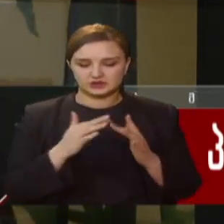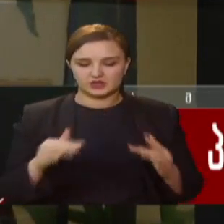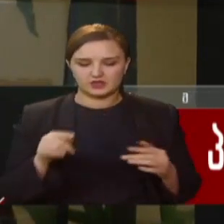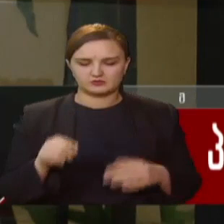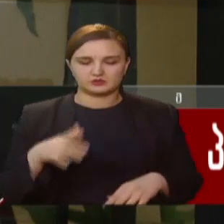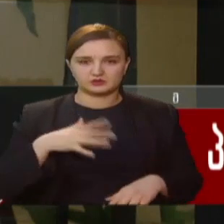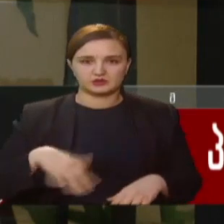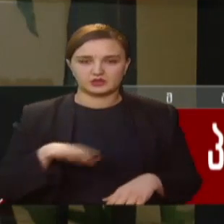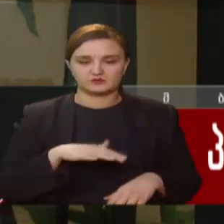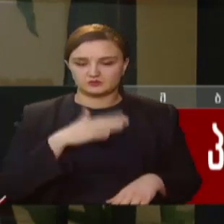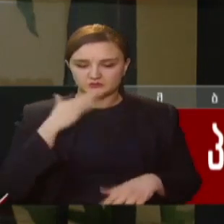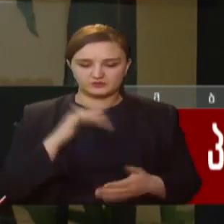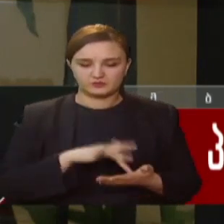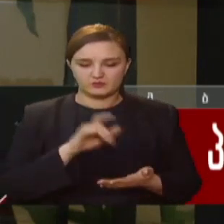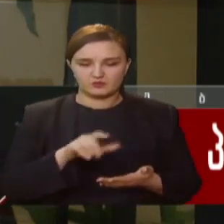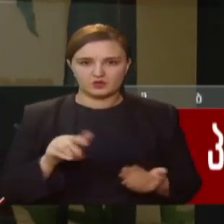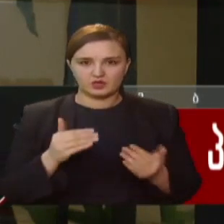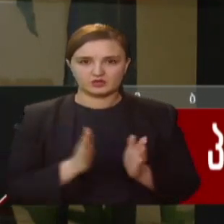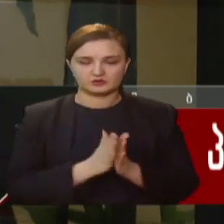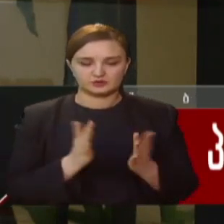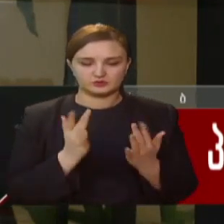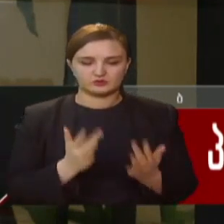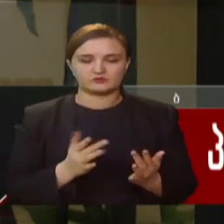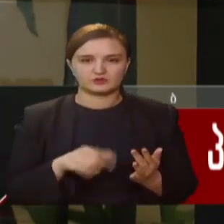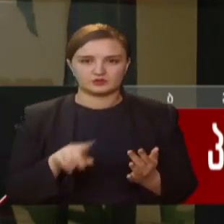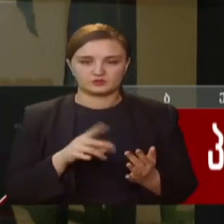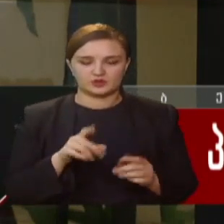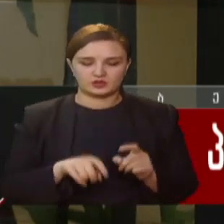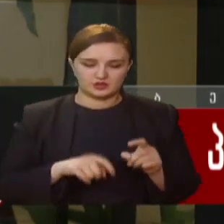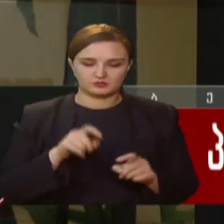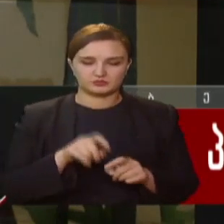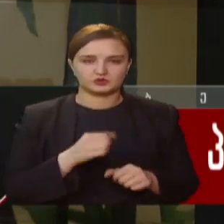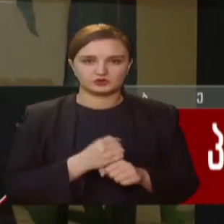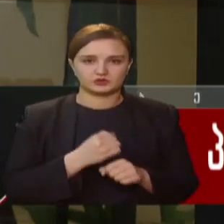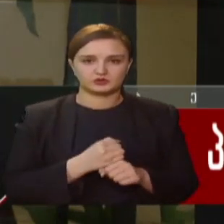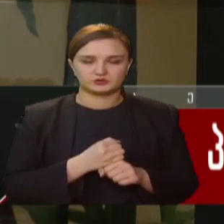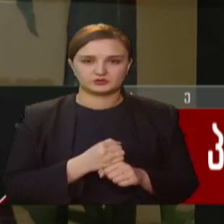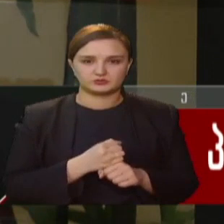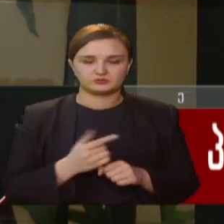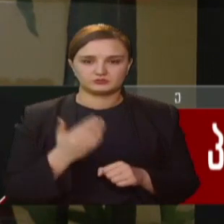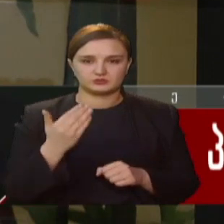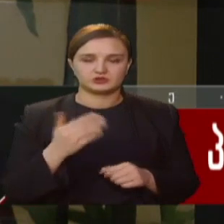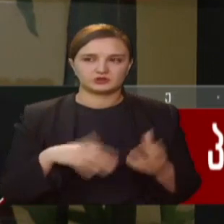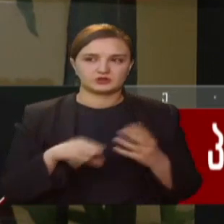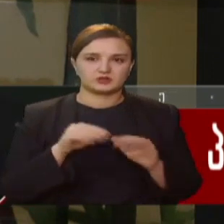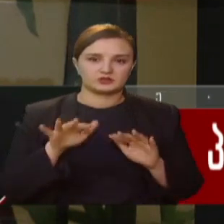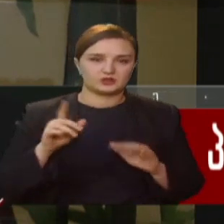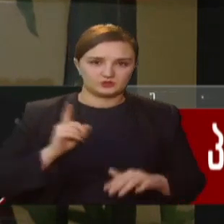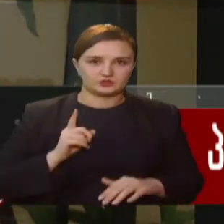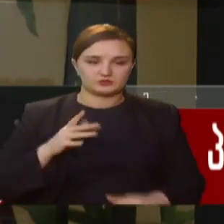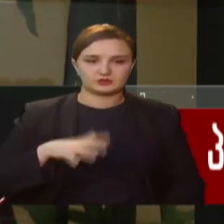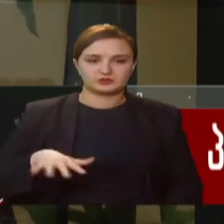შეისმინოს საქართველოს ბევრი მოქალაქის თხოვნა და გადადგას ის ნაბიჯი, რა ნაბიჯსაც მისგან ელის